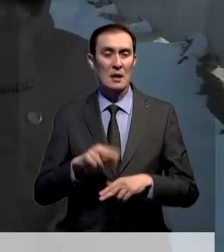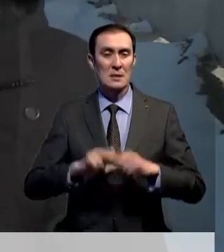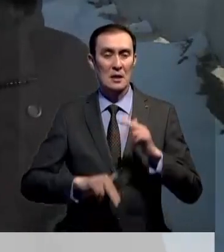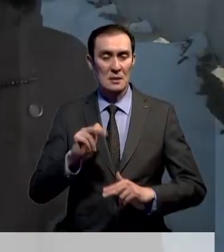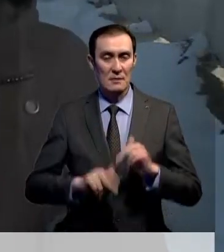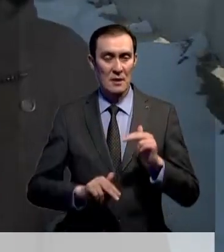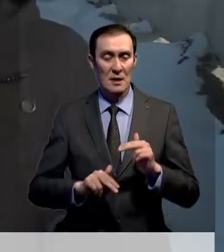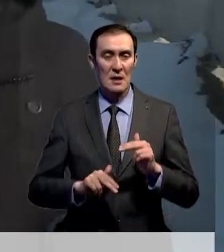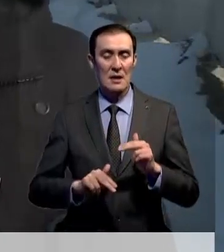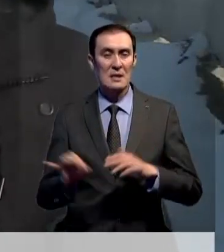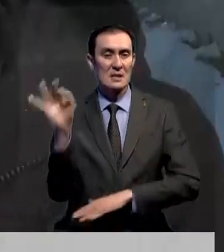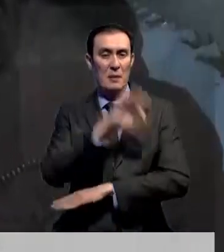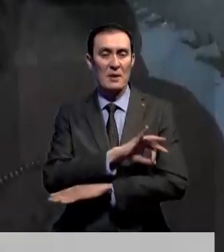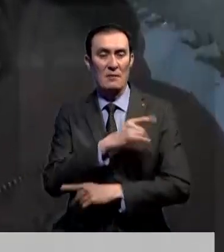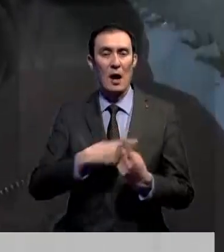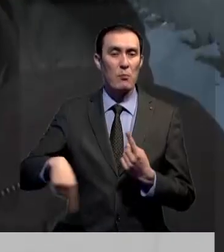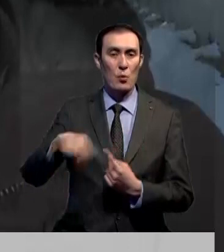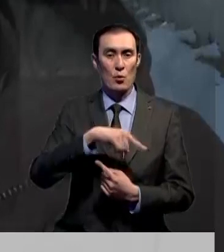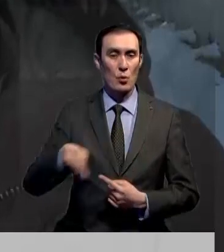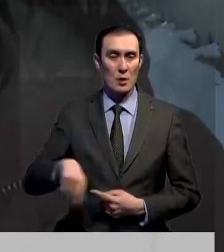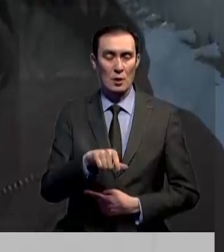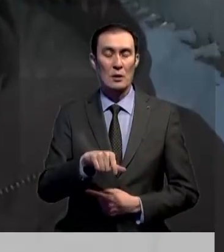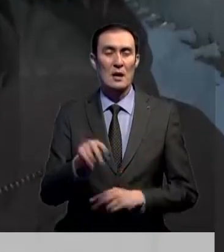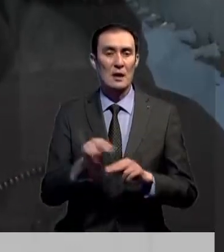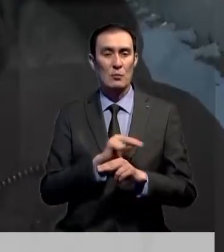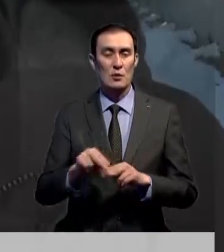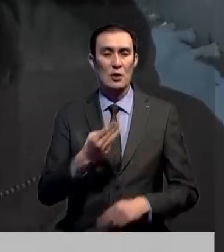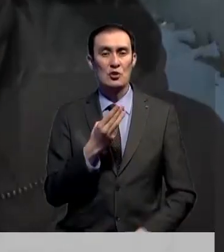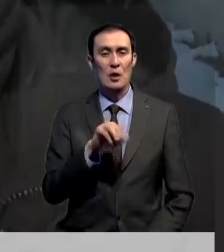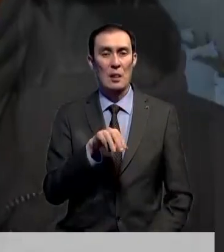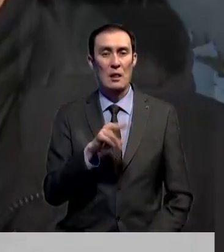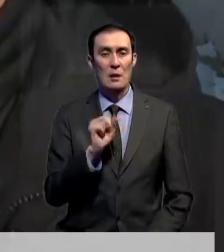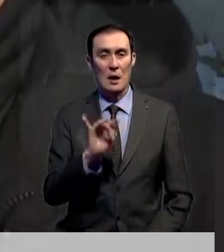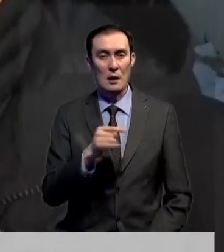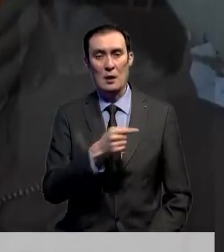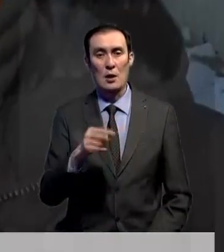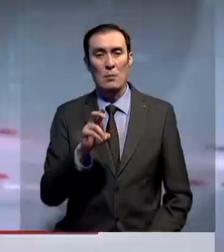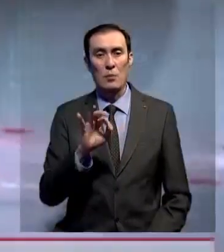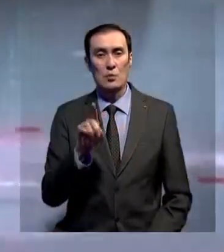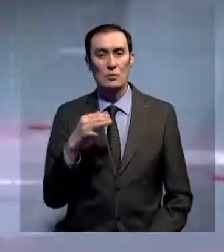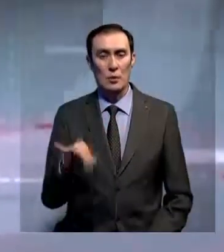строительство западного обхода, ремонт автодороги Шалкар-Базой.